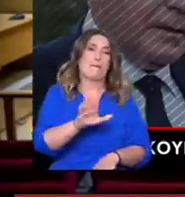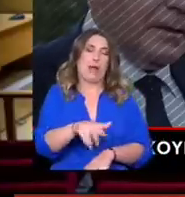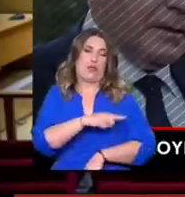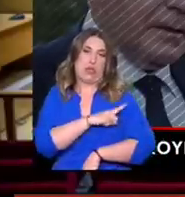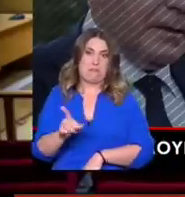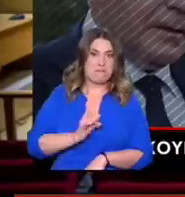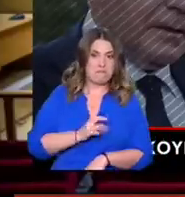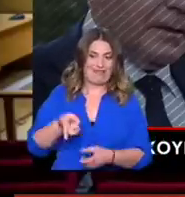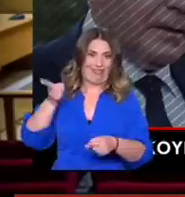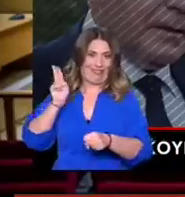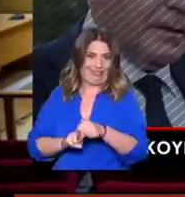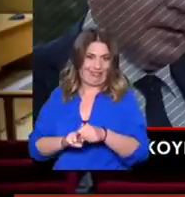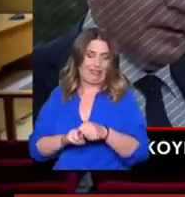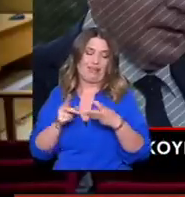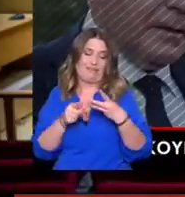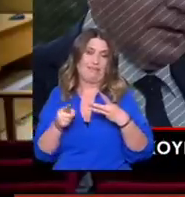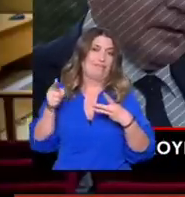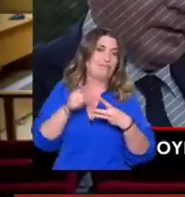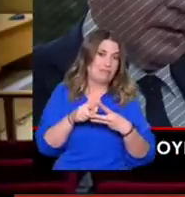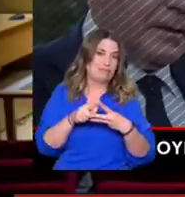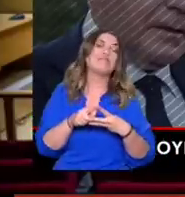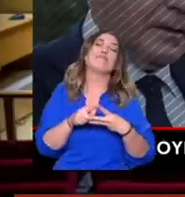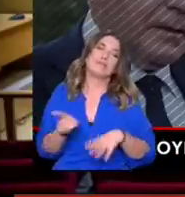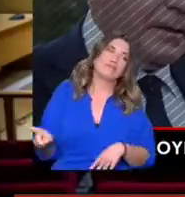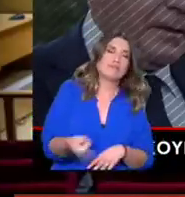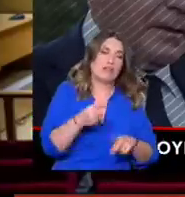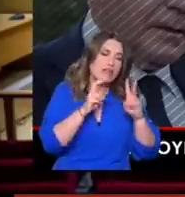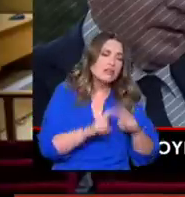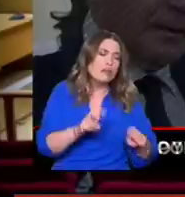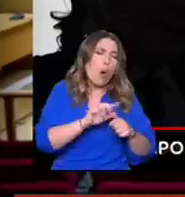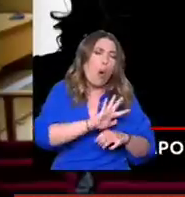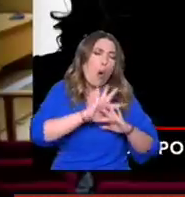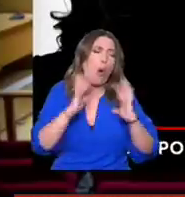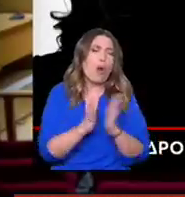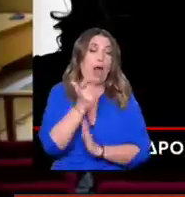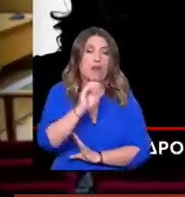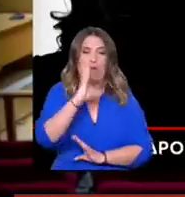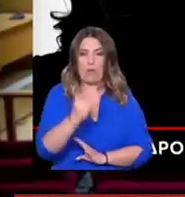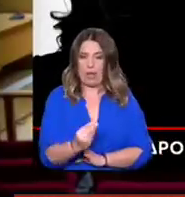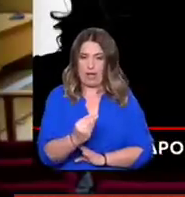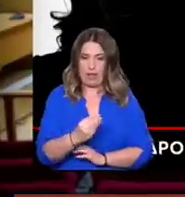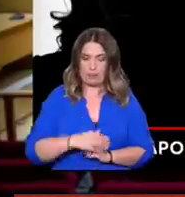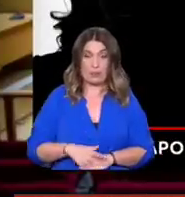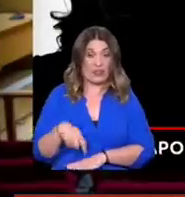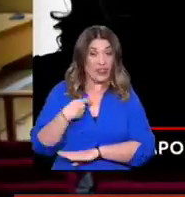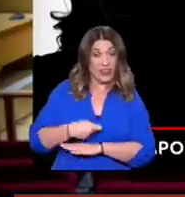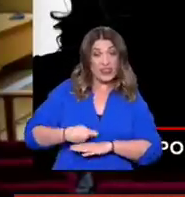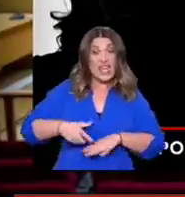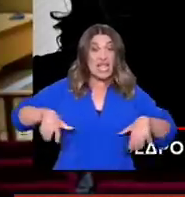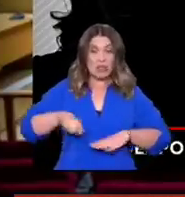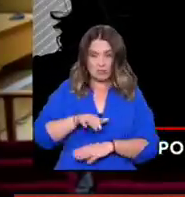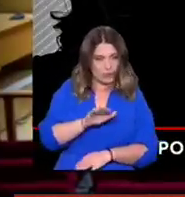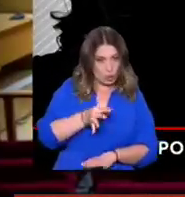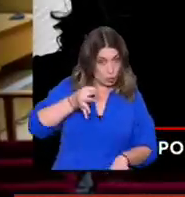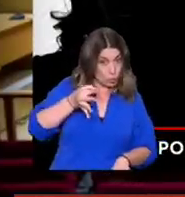και για να κάνουν το καλό για τον πελάτη τους παραπέμπουν άπειρα φυσιολογικά παιδιά για έλεγχο. Σας είχε πει κάτι η παιδίατρος όταν σας έστειλε την